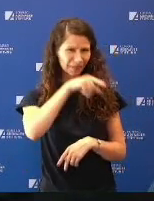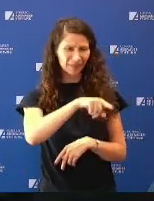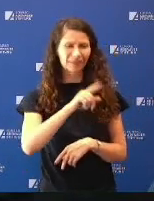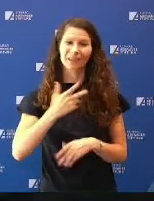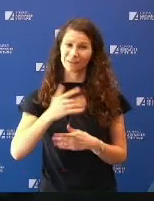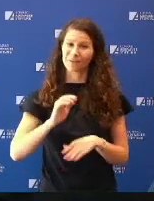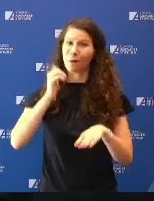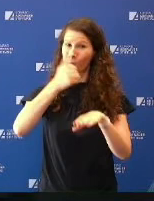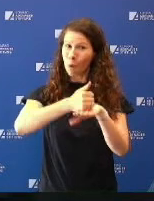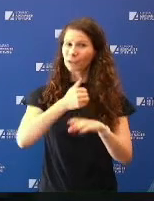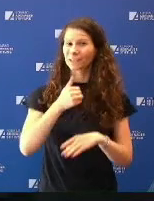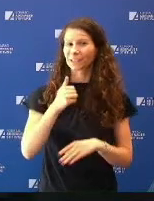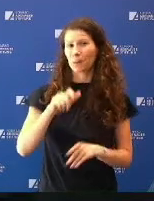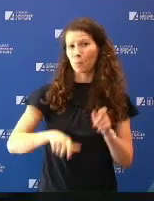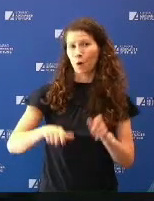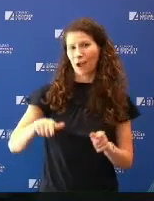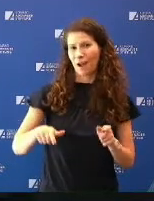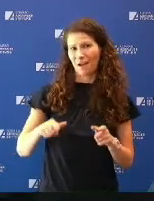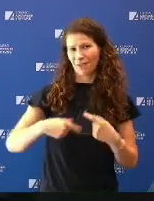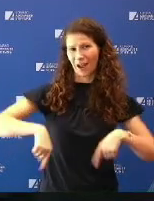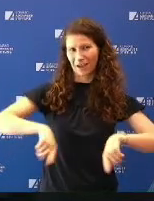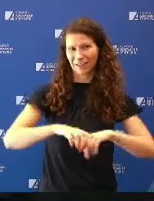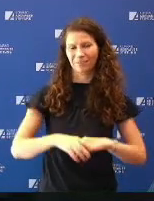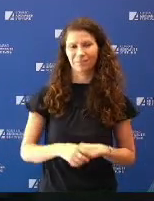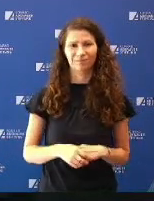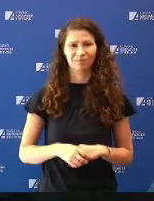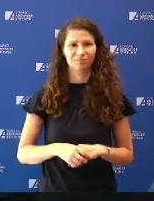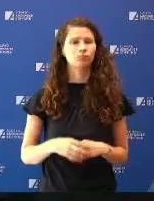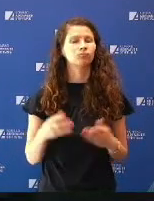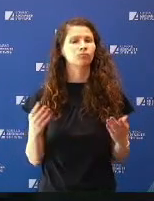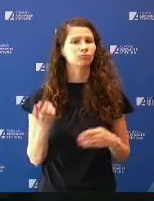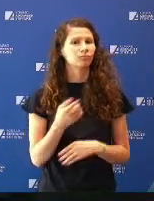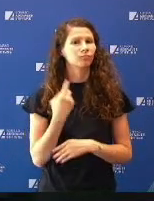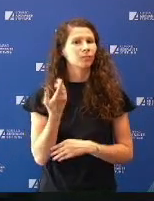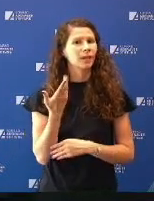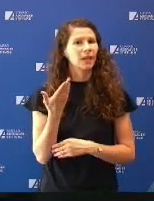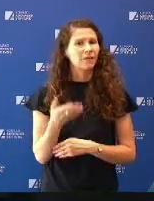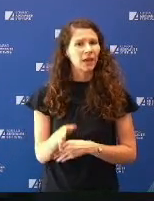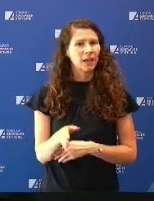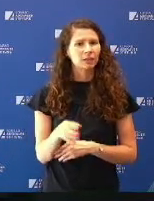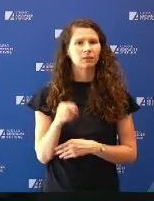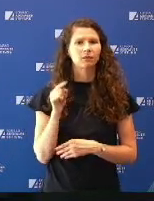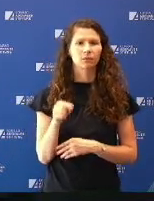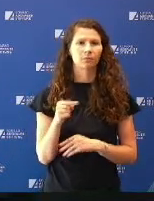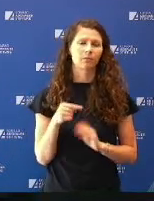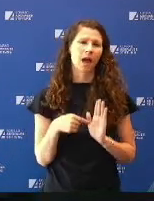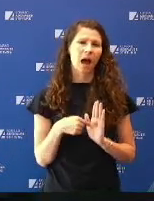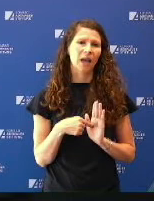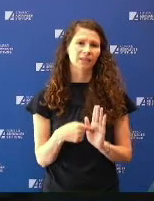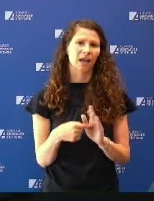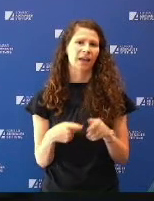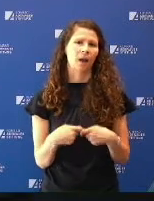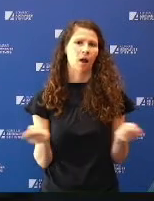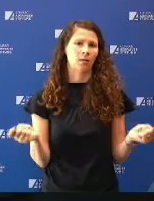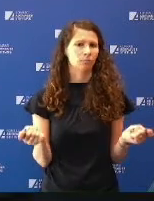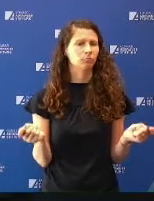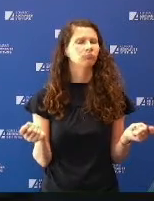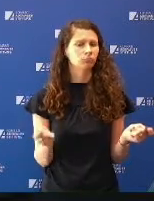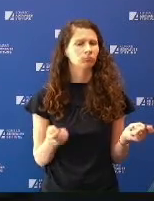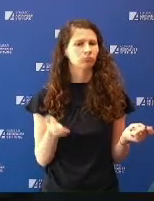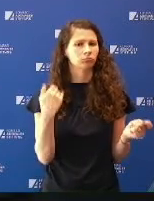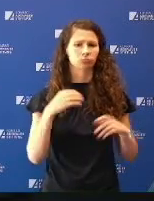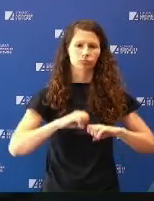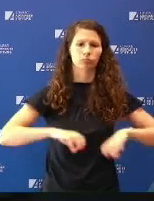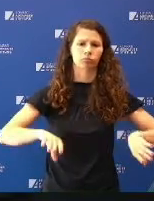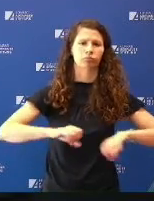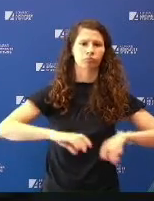Vorsitzende vom Bürgerverein. Wir waren da im Anzeiger, wurden wir publik gemacht. Ansonsten,